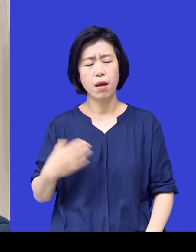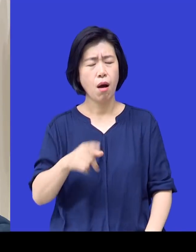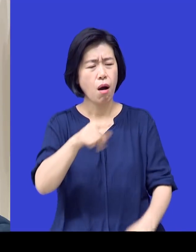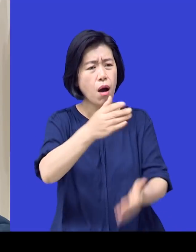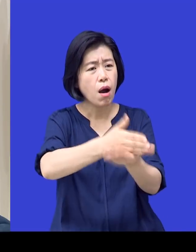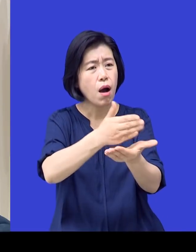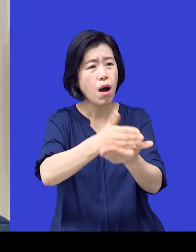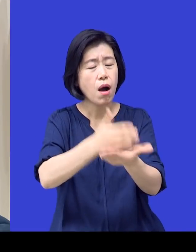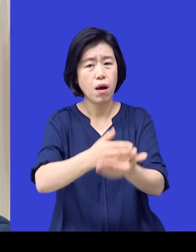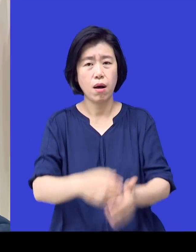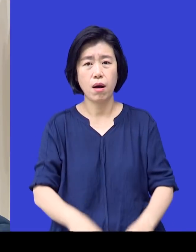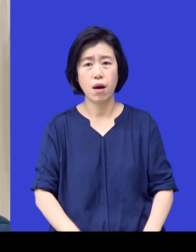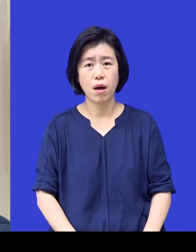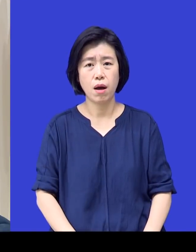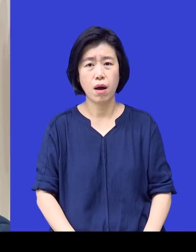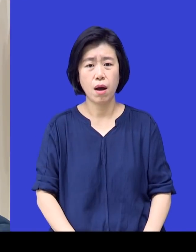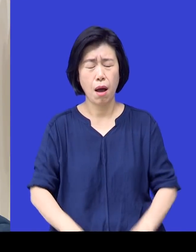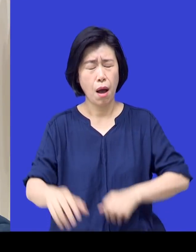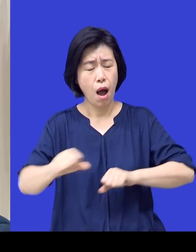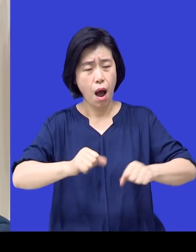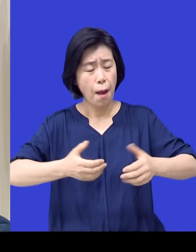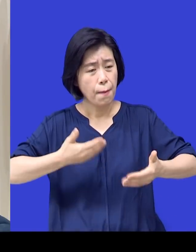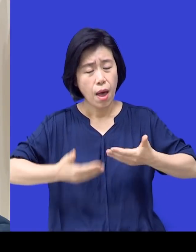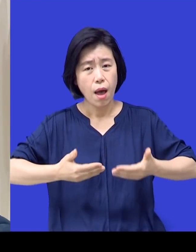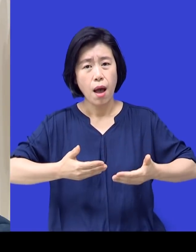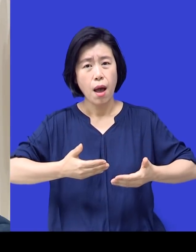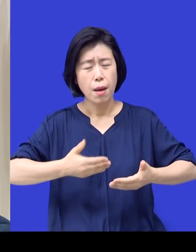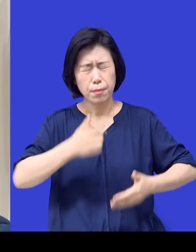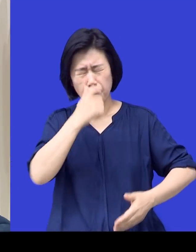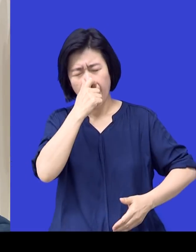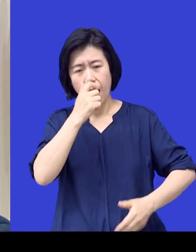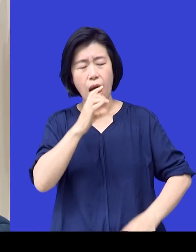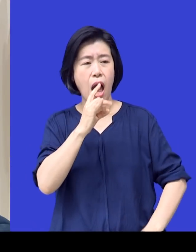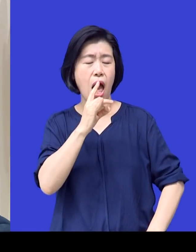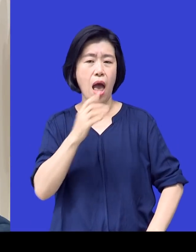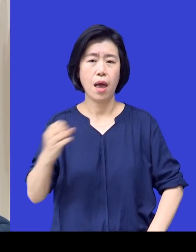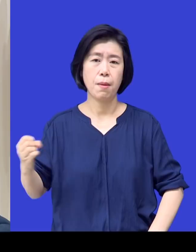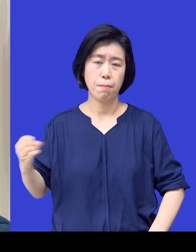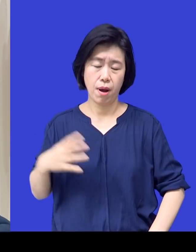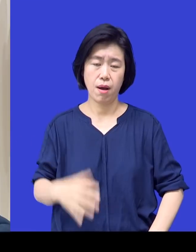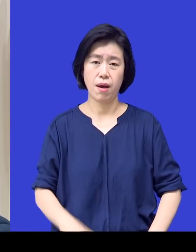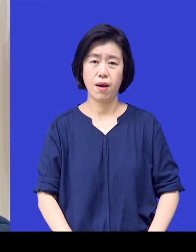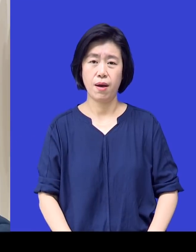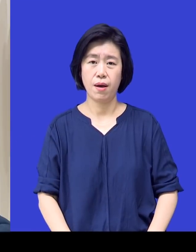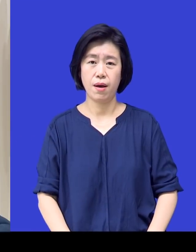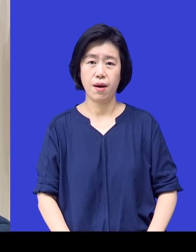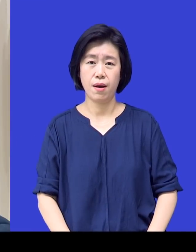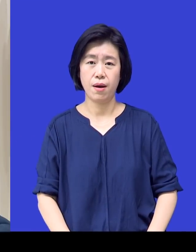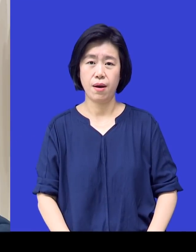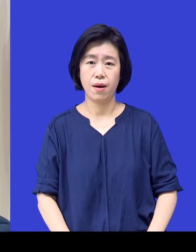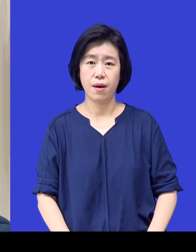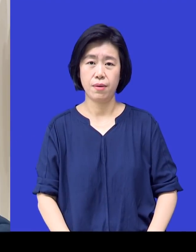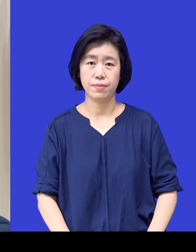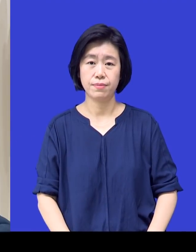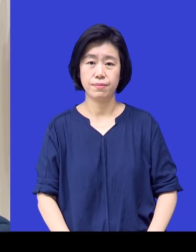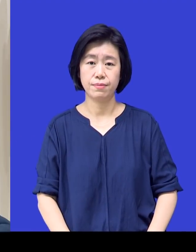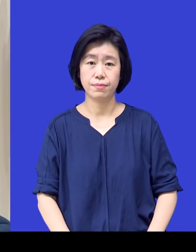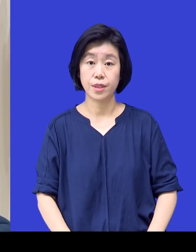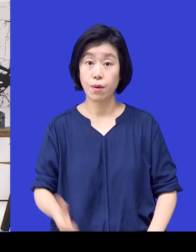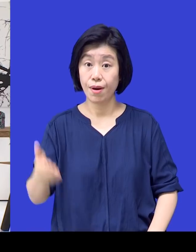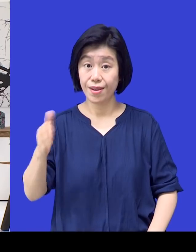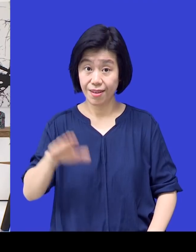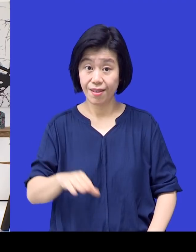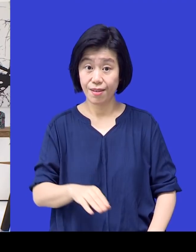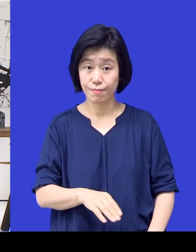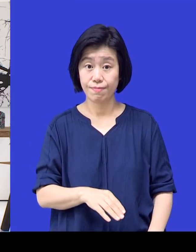너무 사람이 지금 힘들어가고 있다 하는 이 얘기를 들었죠. 예. 근데 감사한 것은 애가 어쨌든